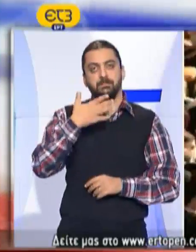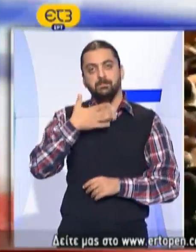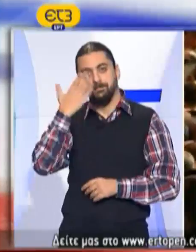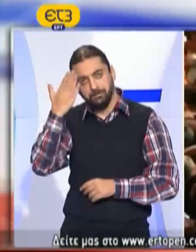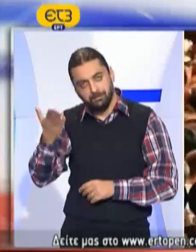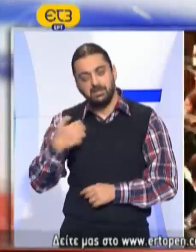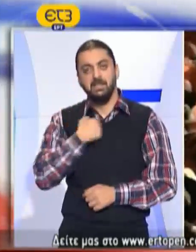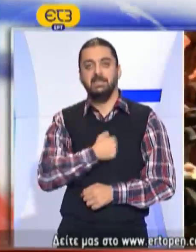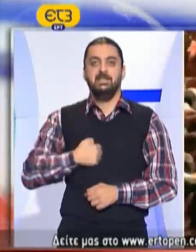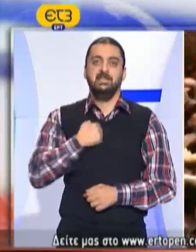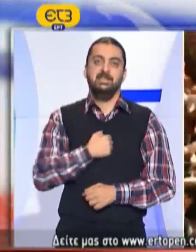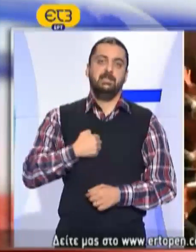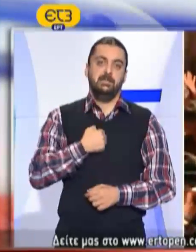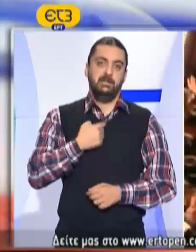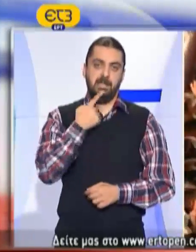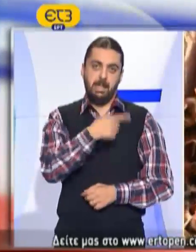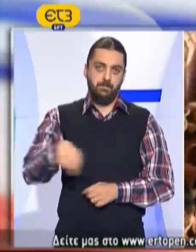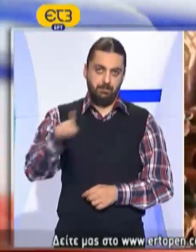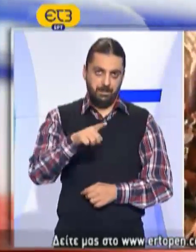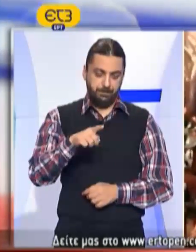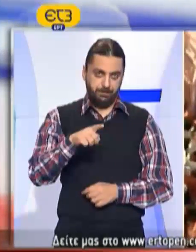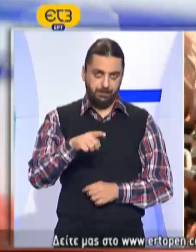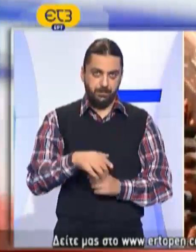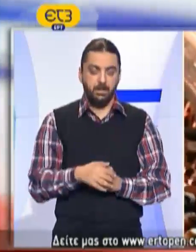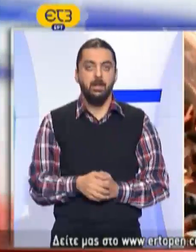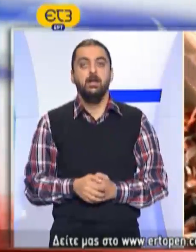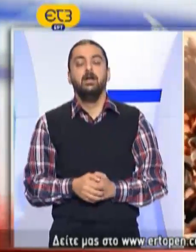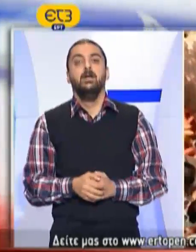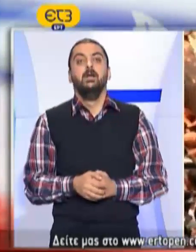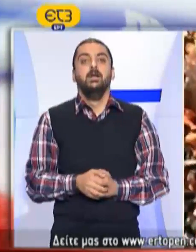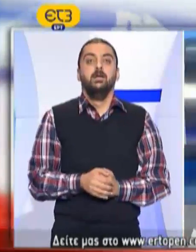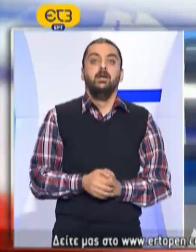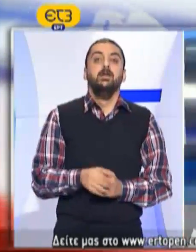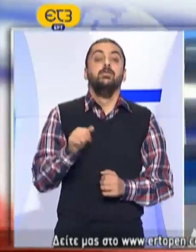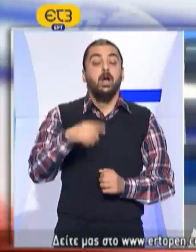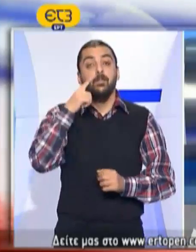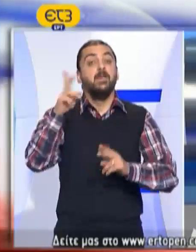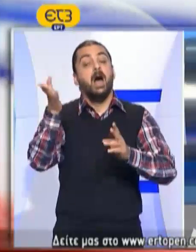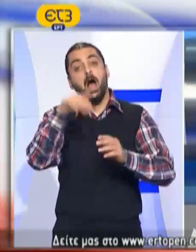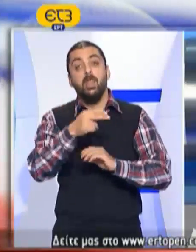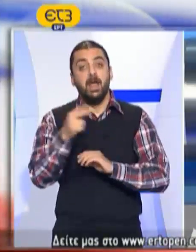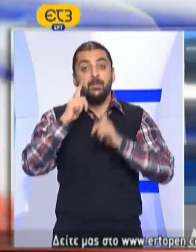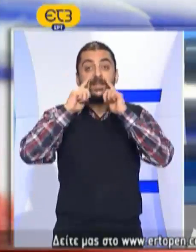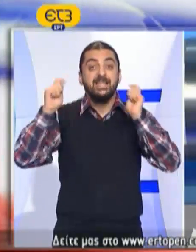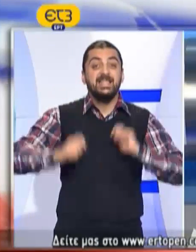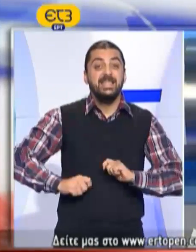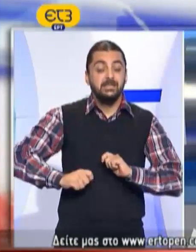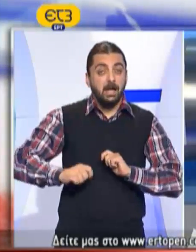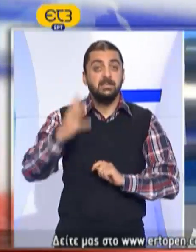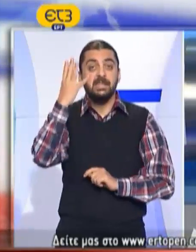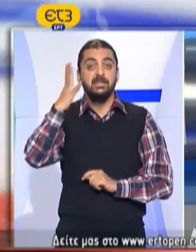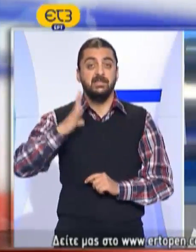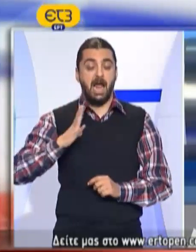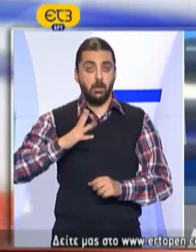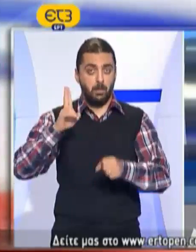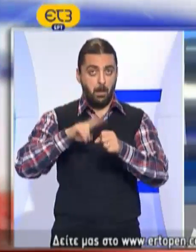απολύτως αντίπαλες ιδεολογικές ομάδες. Συνεχίζουμε με τα διεθνή. Πάμε στην Κίνα. 4 άνθρωποι σκοτώθηκαν